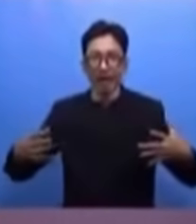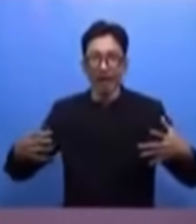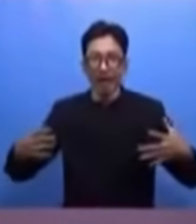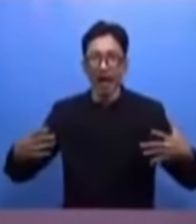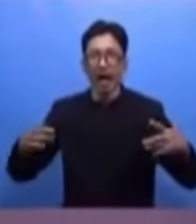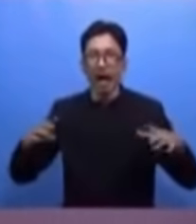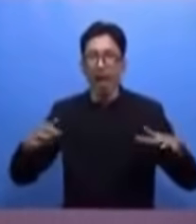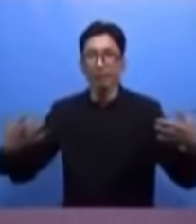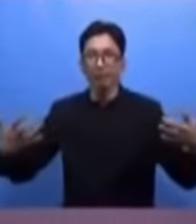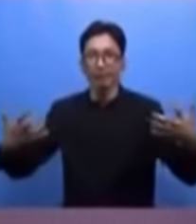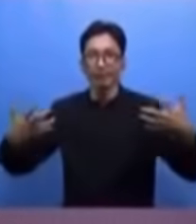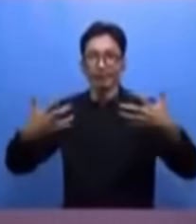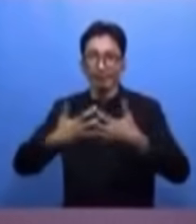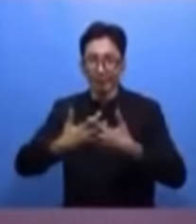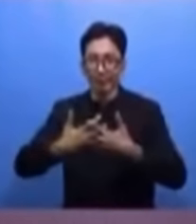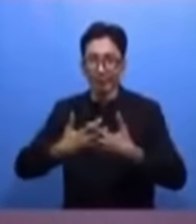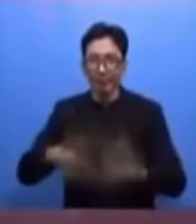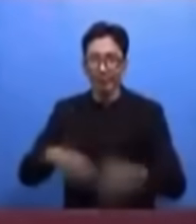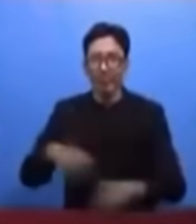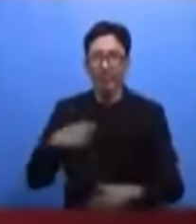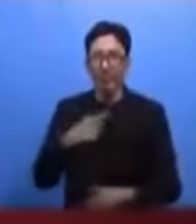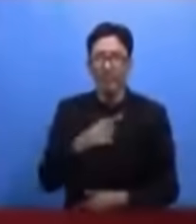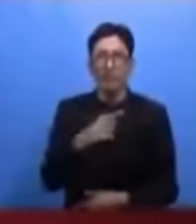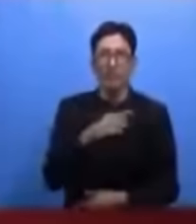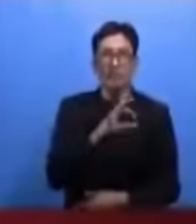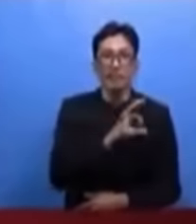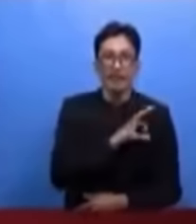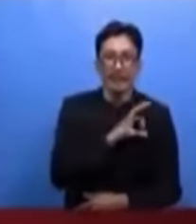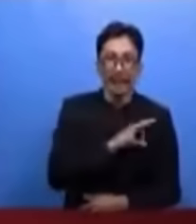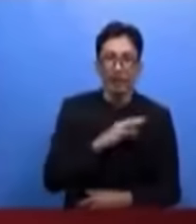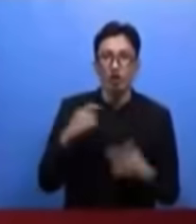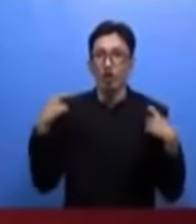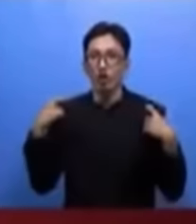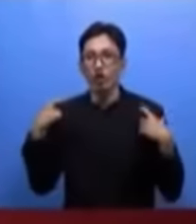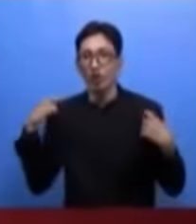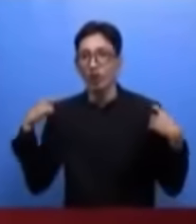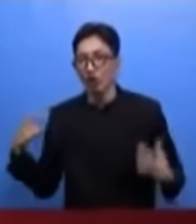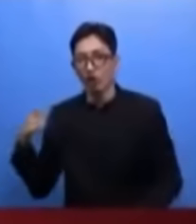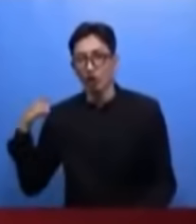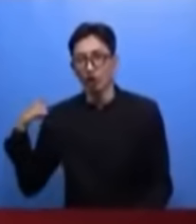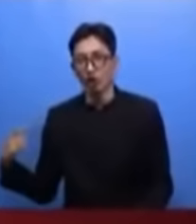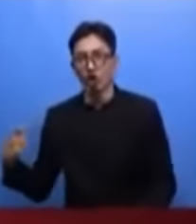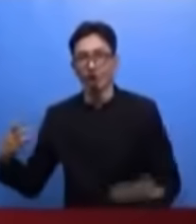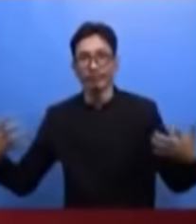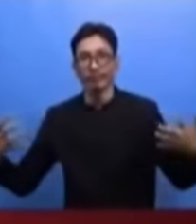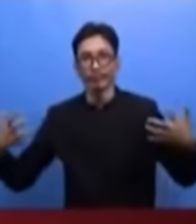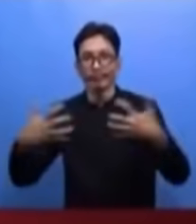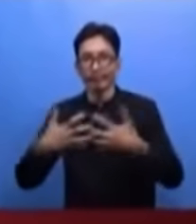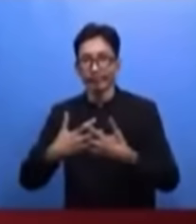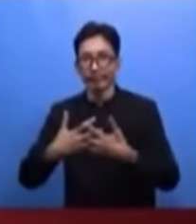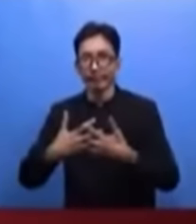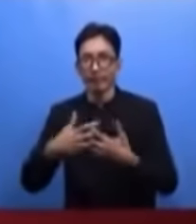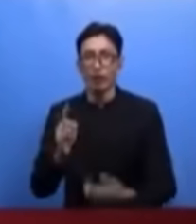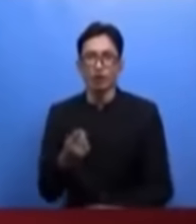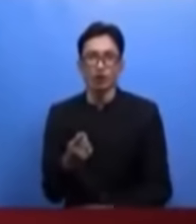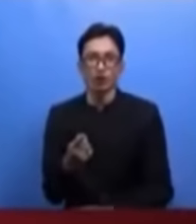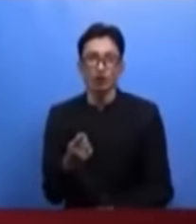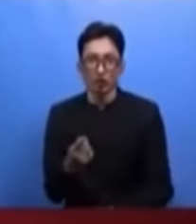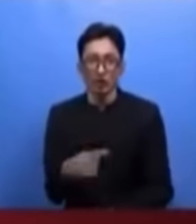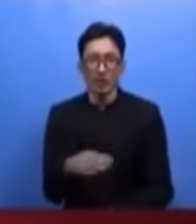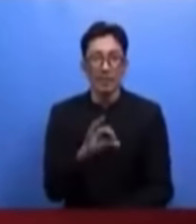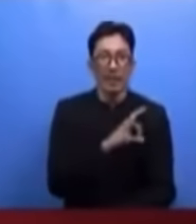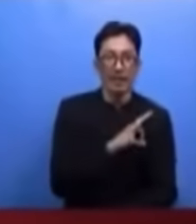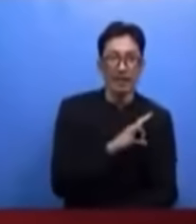antara presiden dengan gubernurnya. Di sana ada hubungan struktural, struktural berarti antara presiden dan